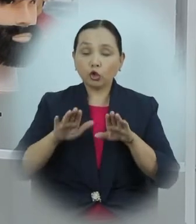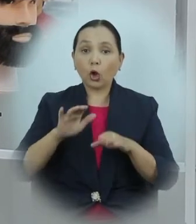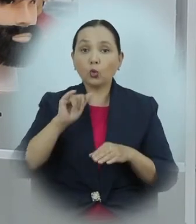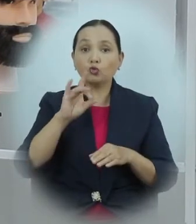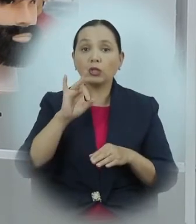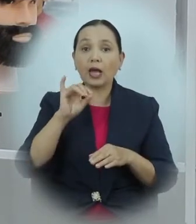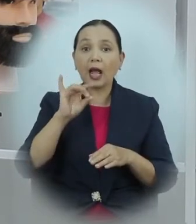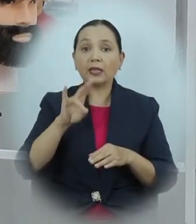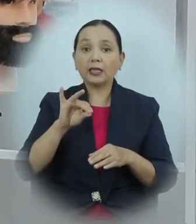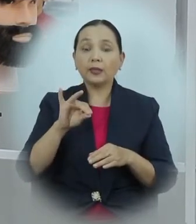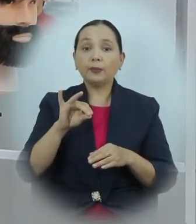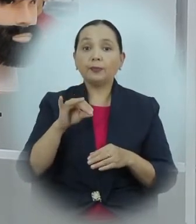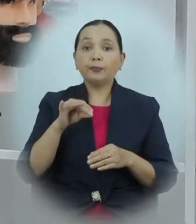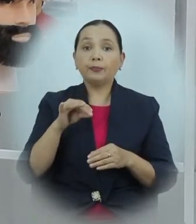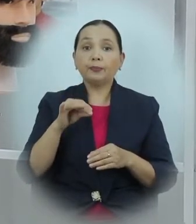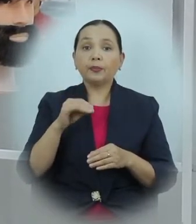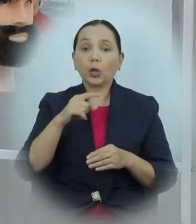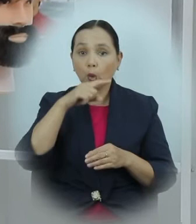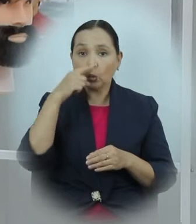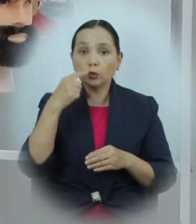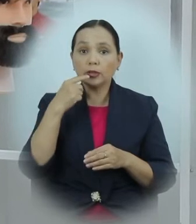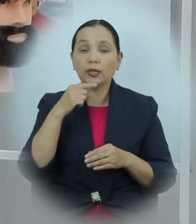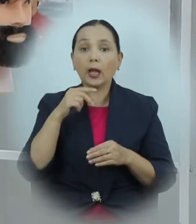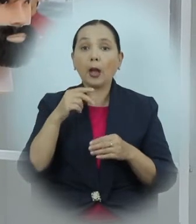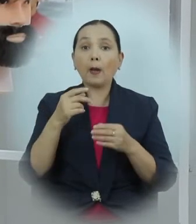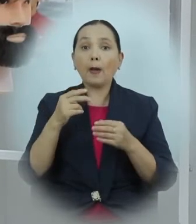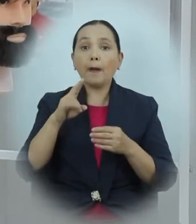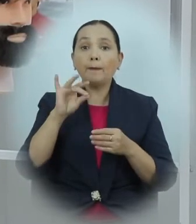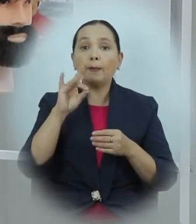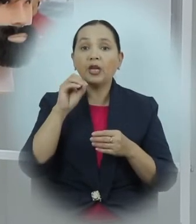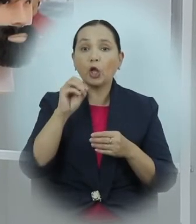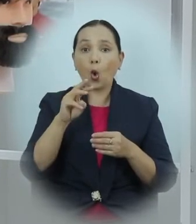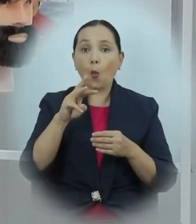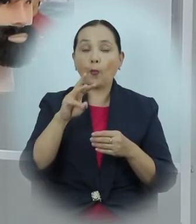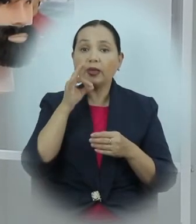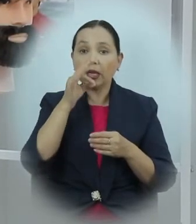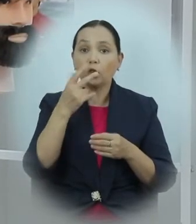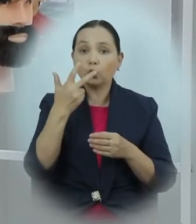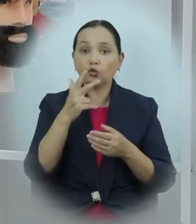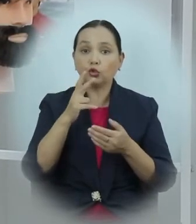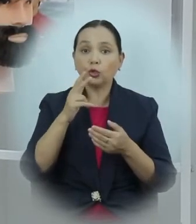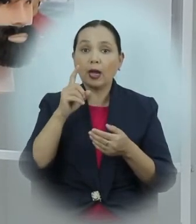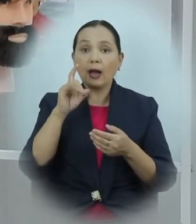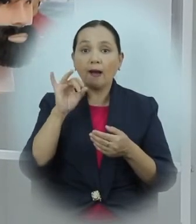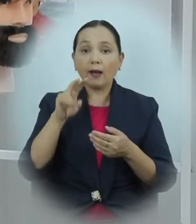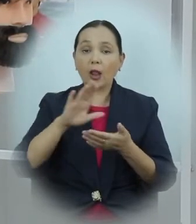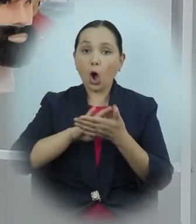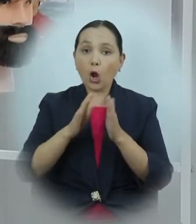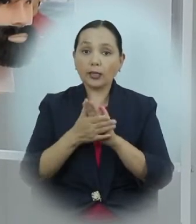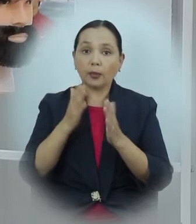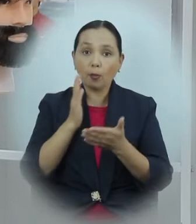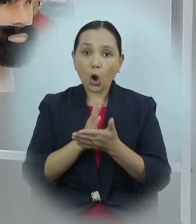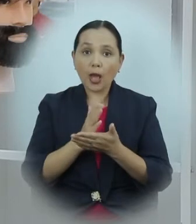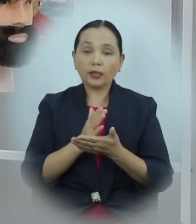ustarani bizda rus tilida o'zi priyom deyiladi, ya'ni holatlari 3 xil holatimiz bor. Soqol olishga 3 xil